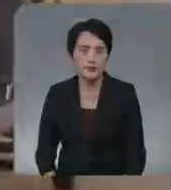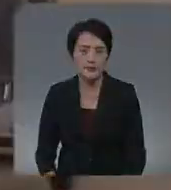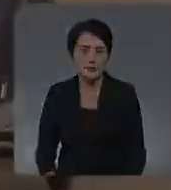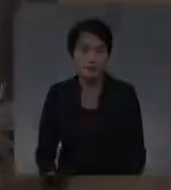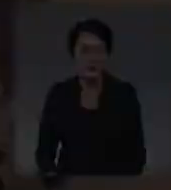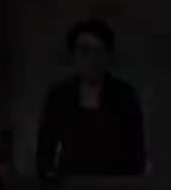です